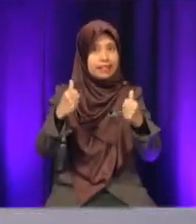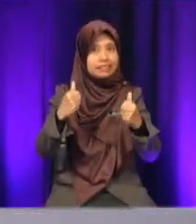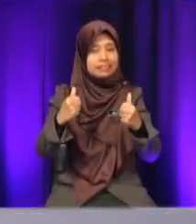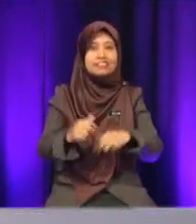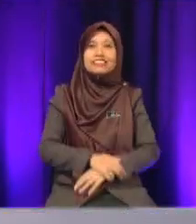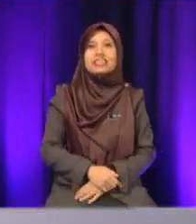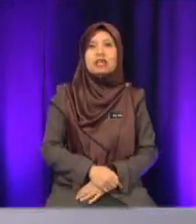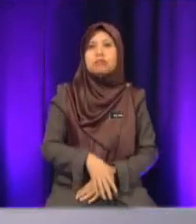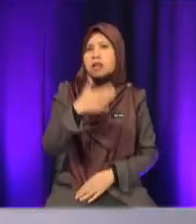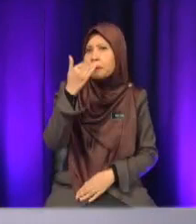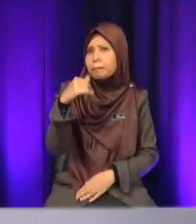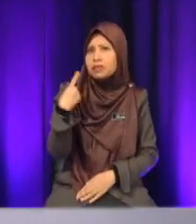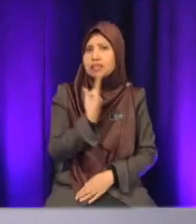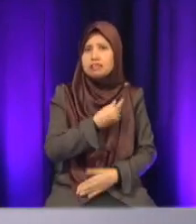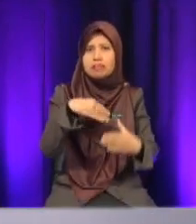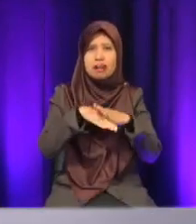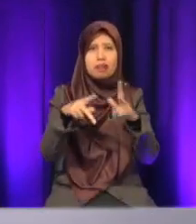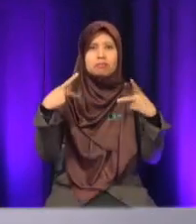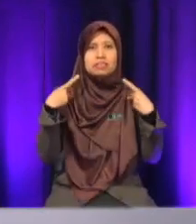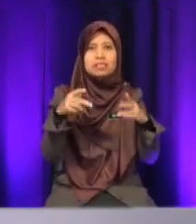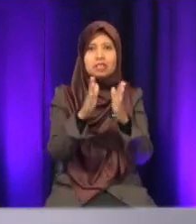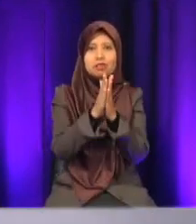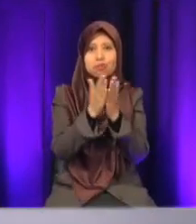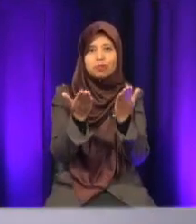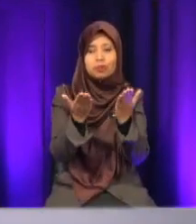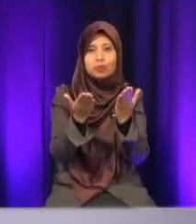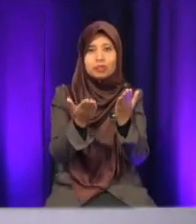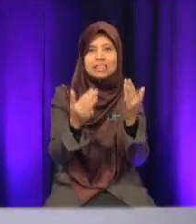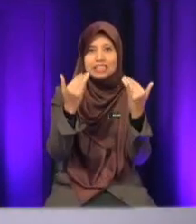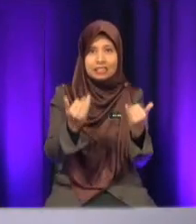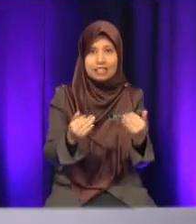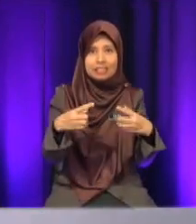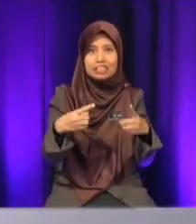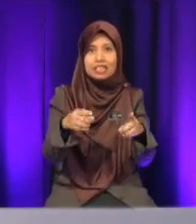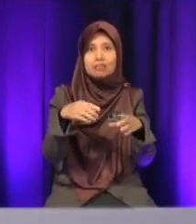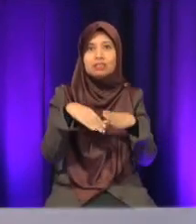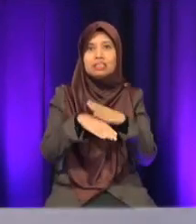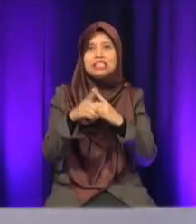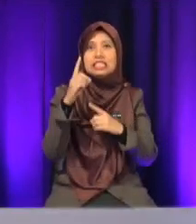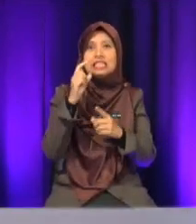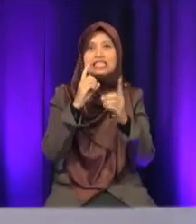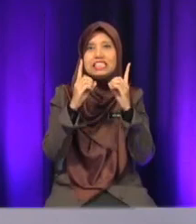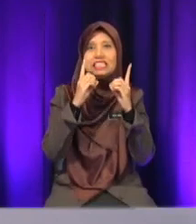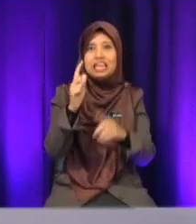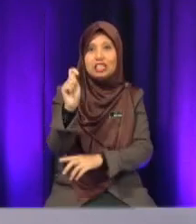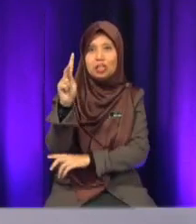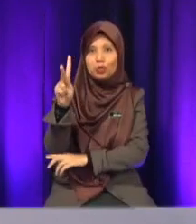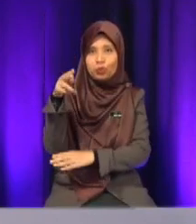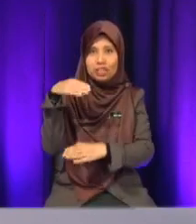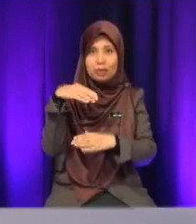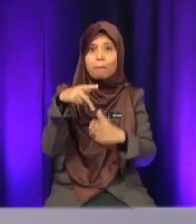kita dalam kedai buku ini Tentunya anda sedang menonton Didik TVN sekarang kita dalam slot